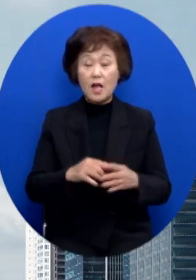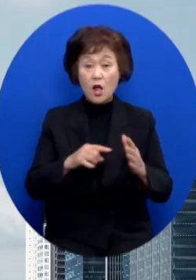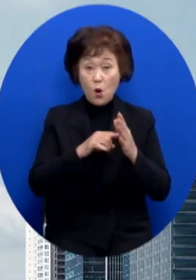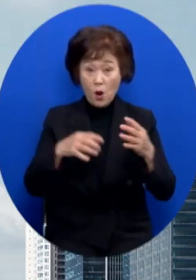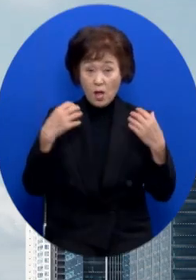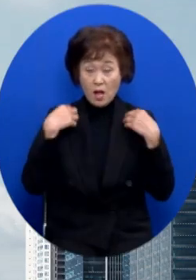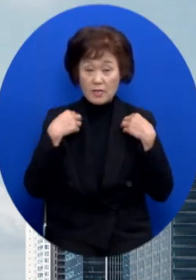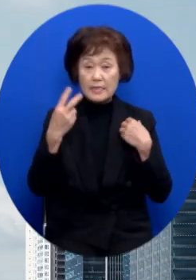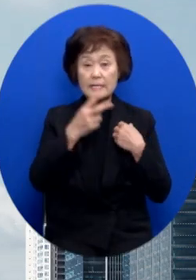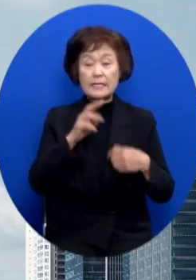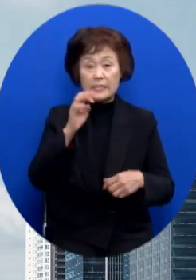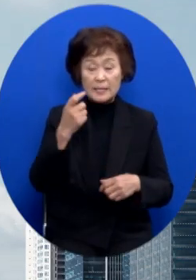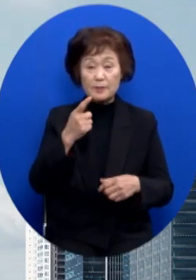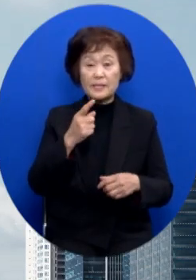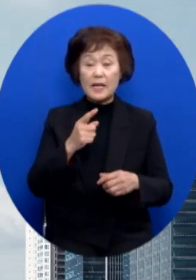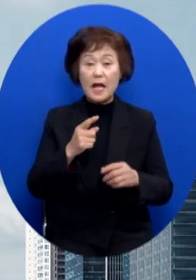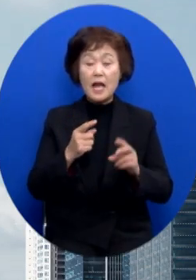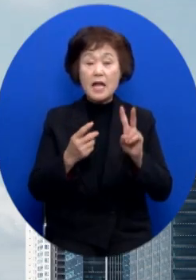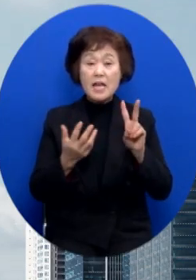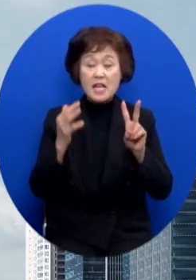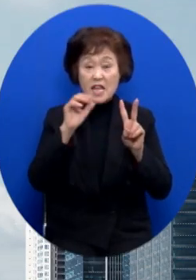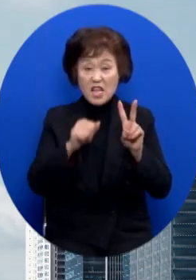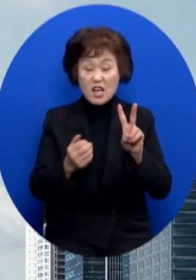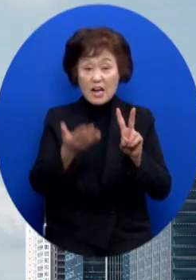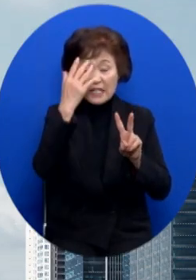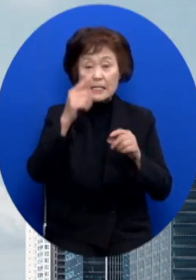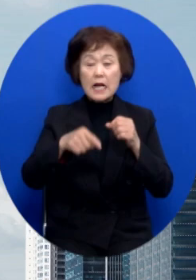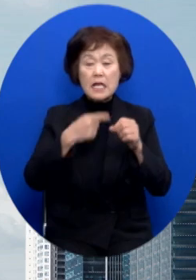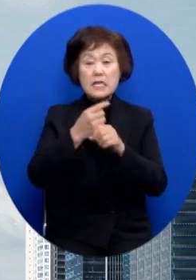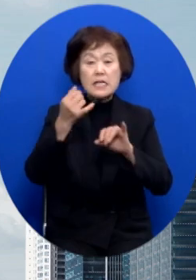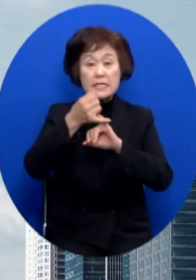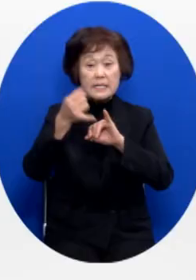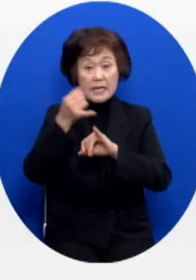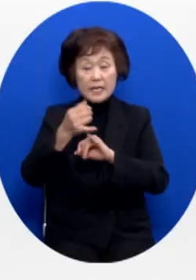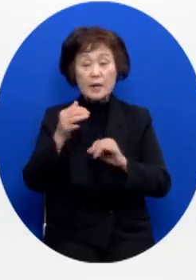관세청이 2023 고액상습 체납자들의 명단을 공개했습니다.